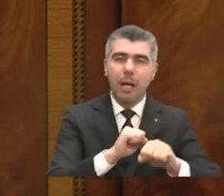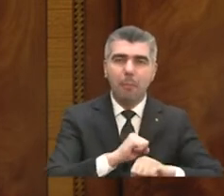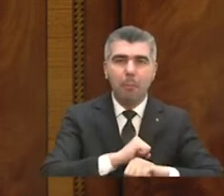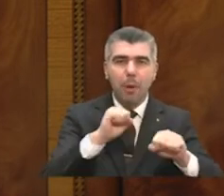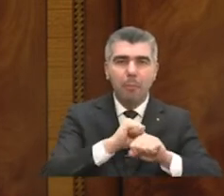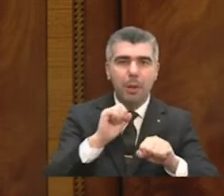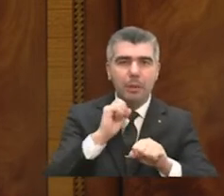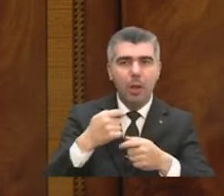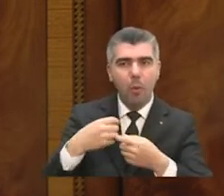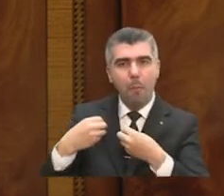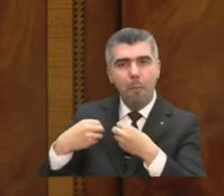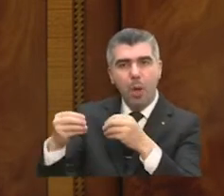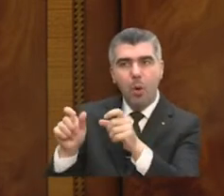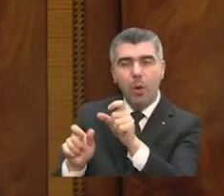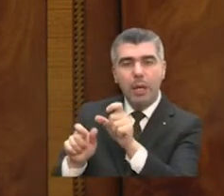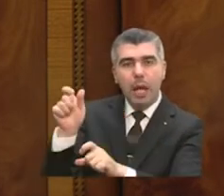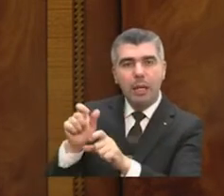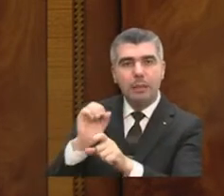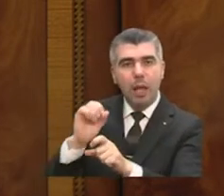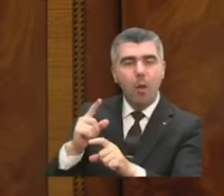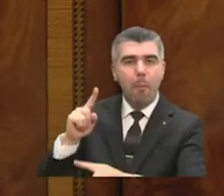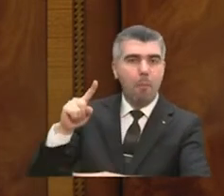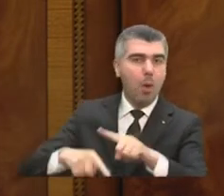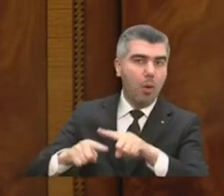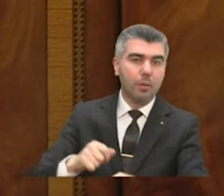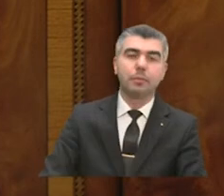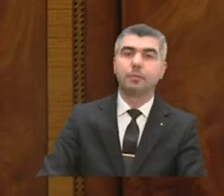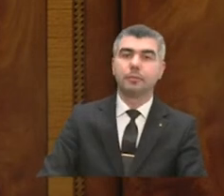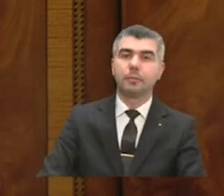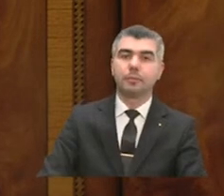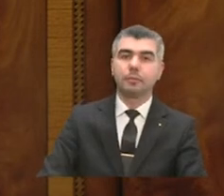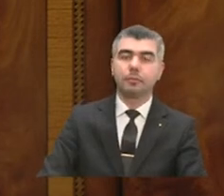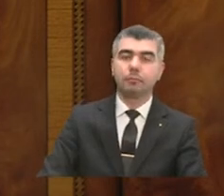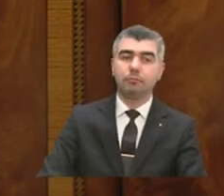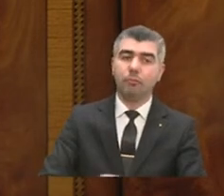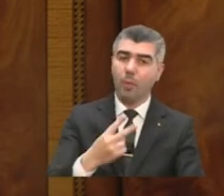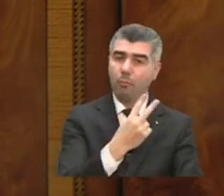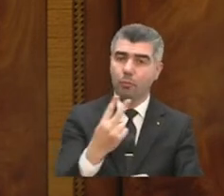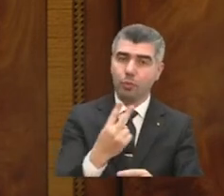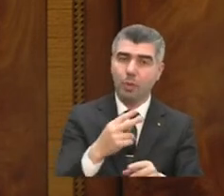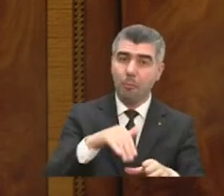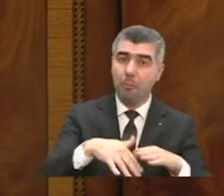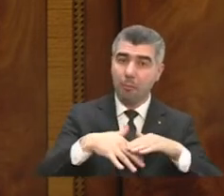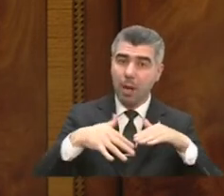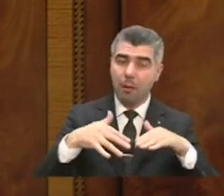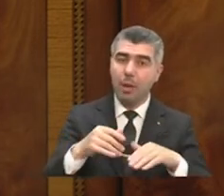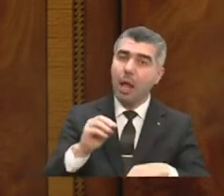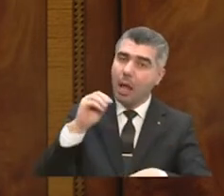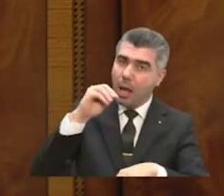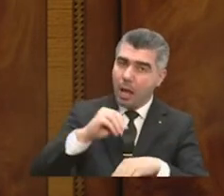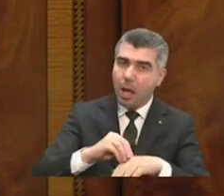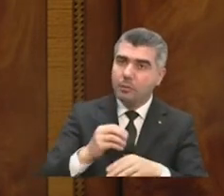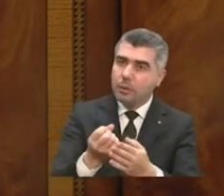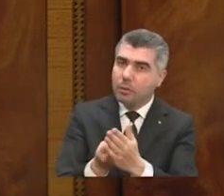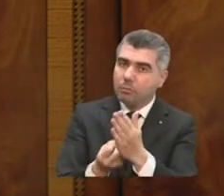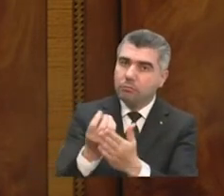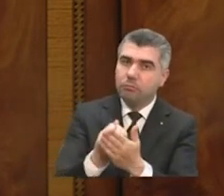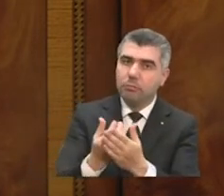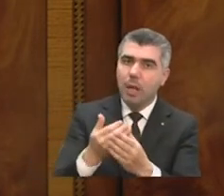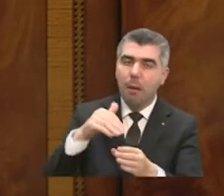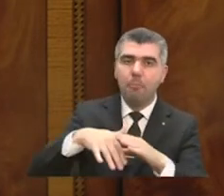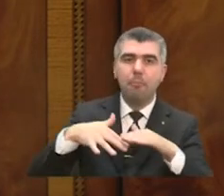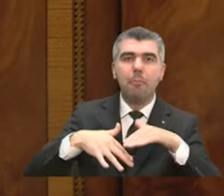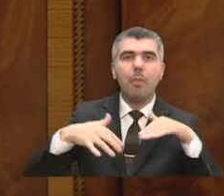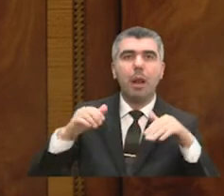illicite qui est systématisée et organisée par notre voisin. Donc, dans notre